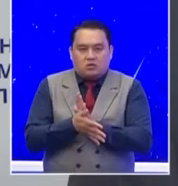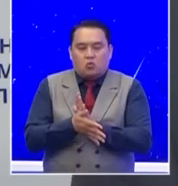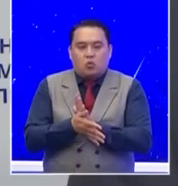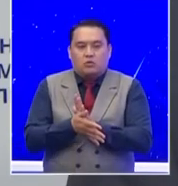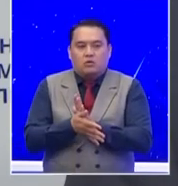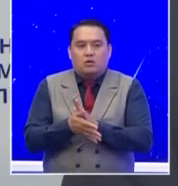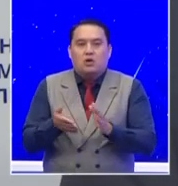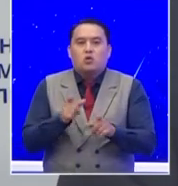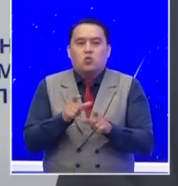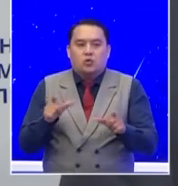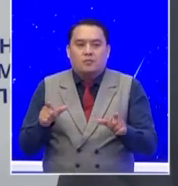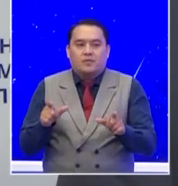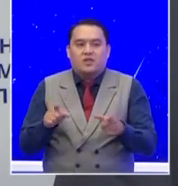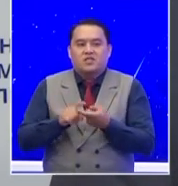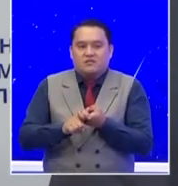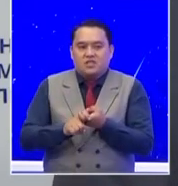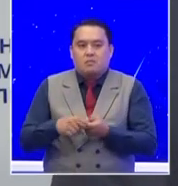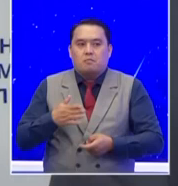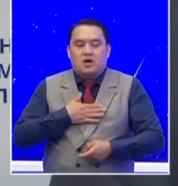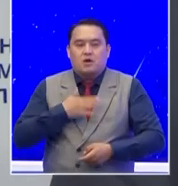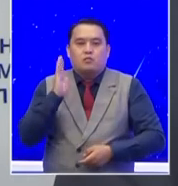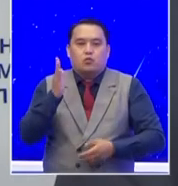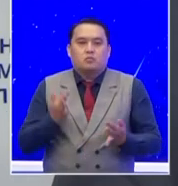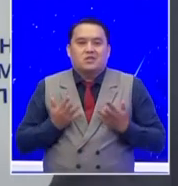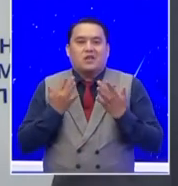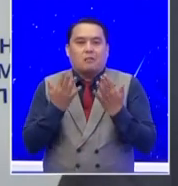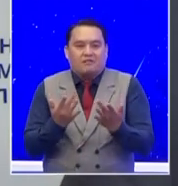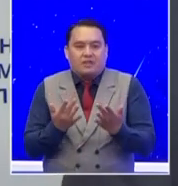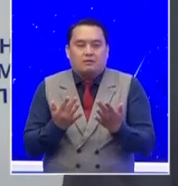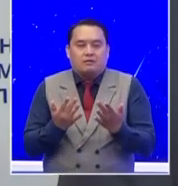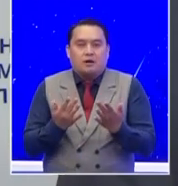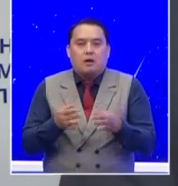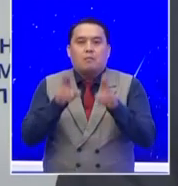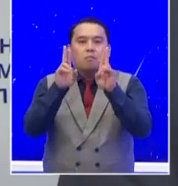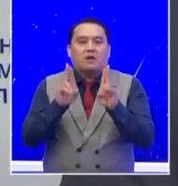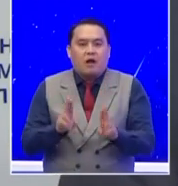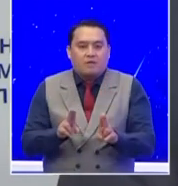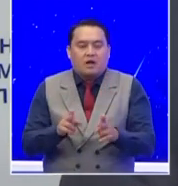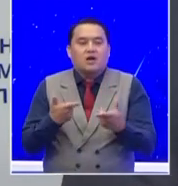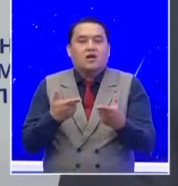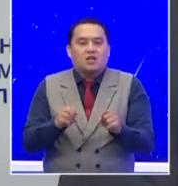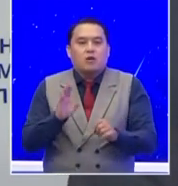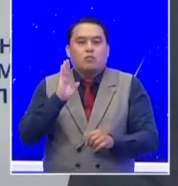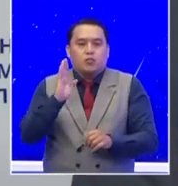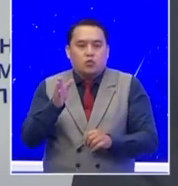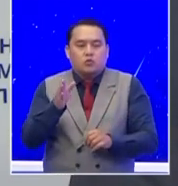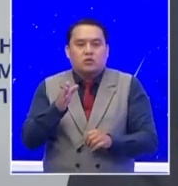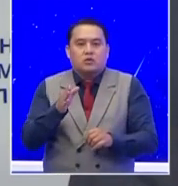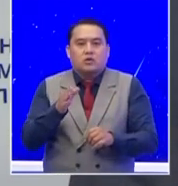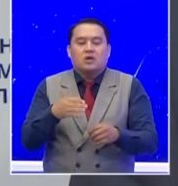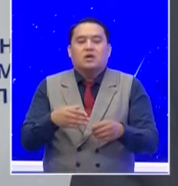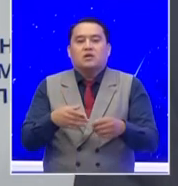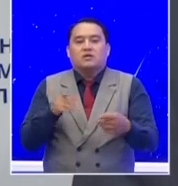отдыхающим свистеть и мы будем требовать правило где будут стираться на рисепшен и